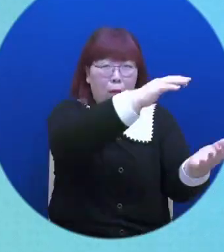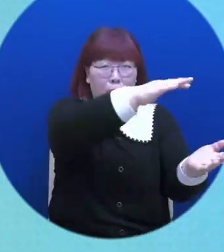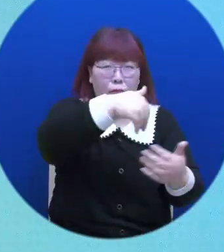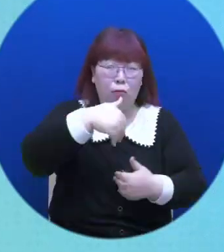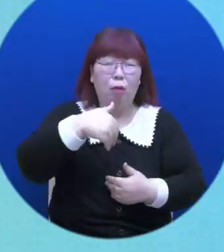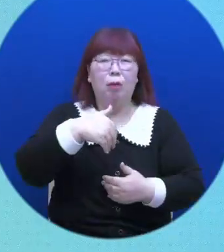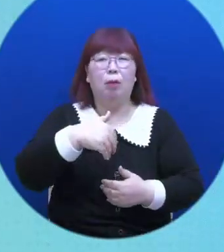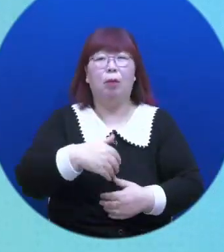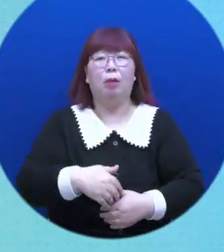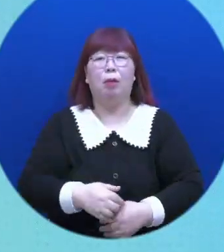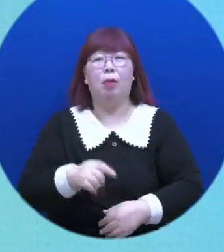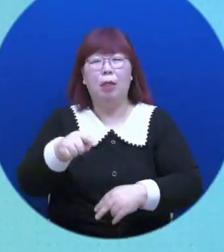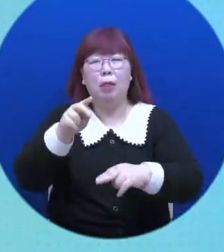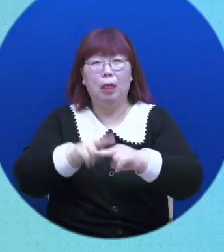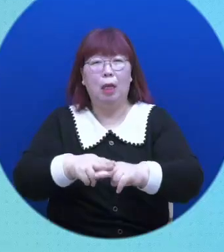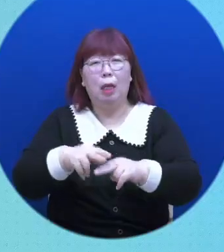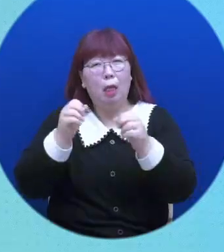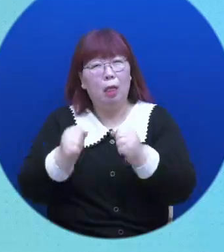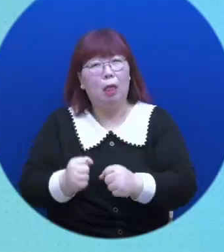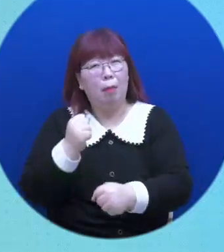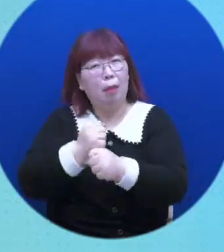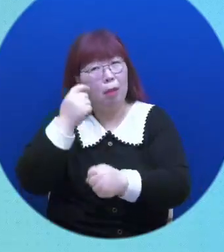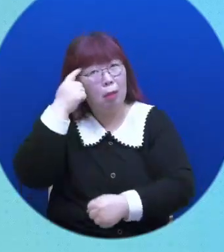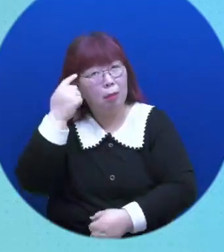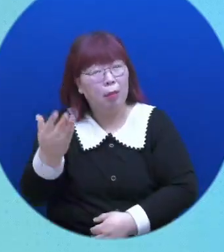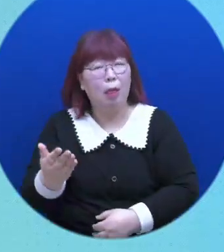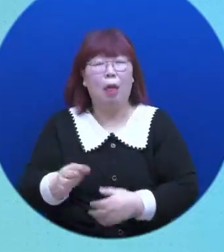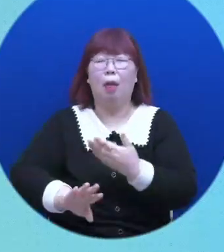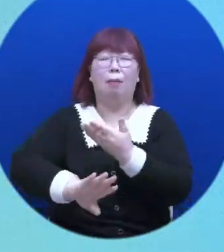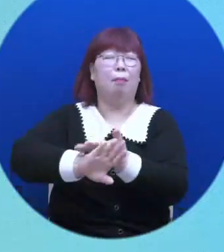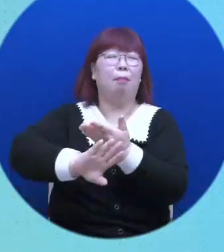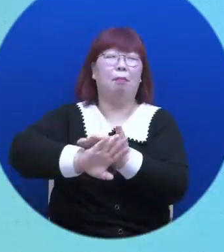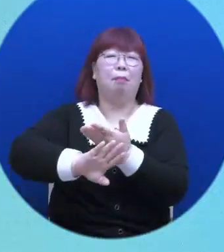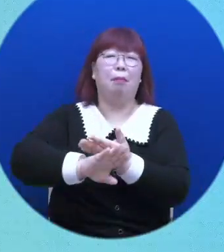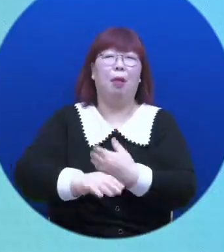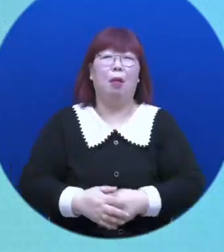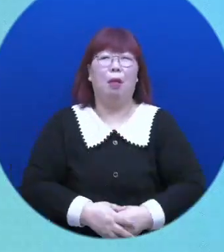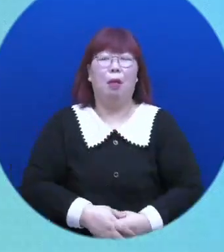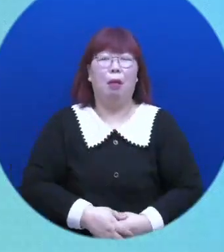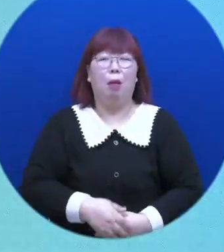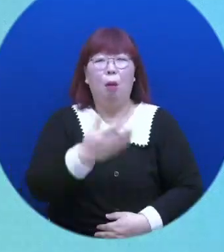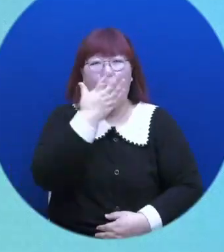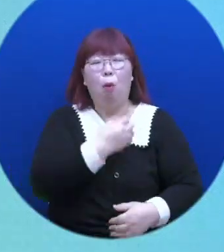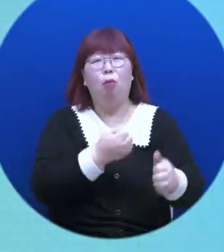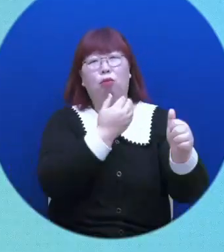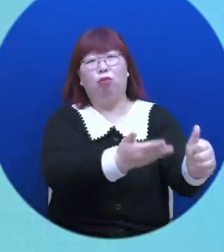하는 걸까요? 반대잖아요. 복 주려고,